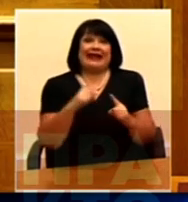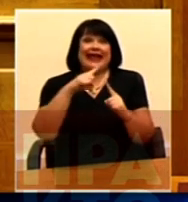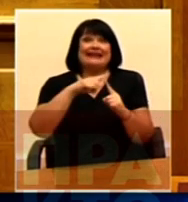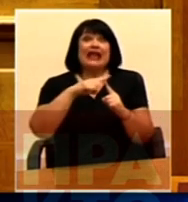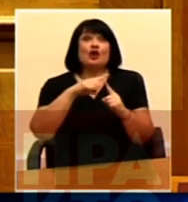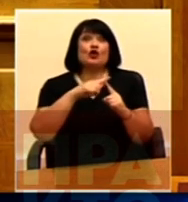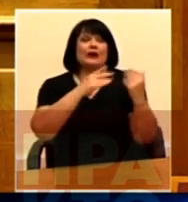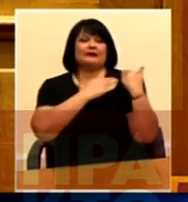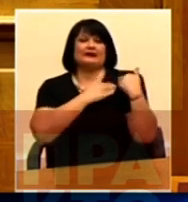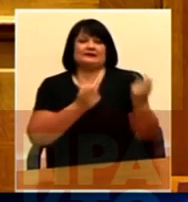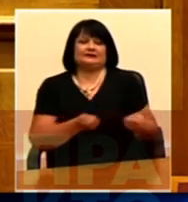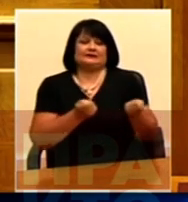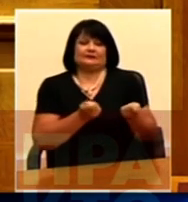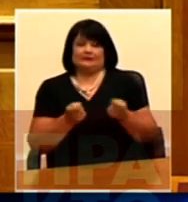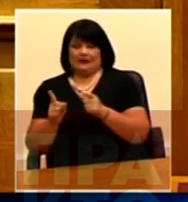τεχνοκράτες.